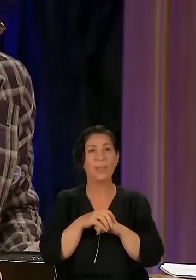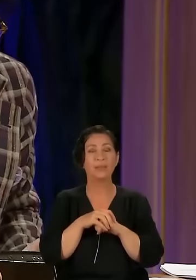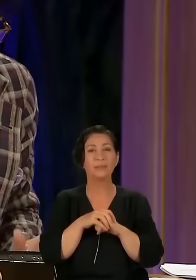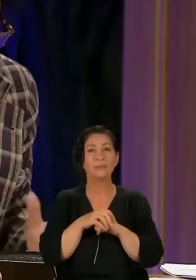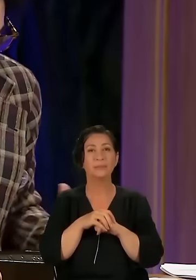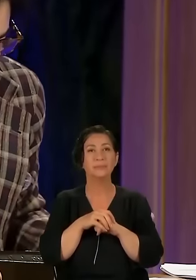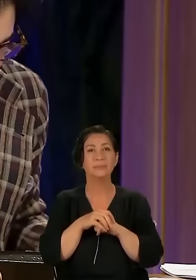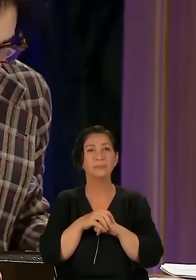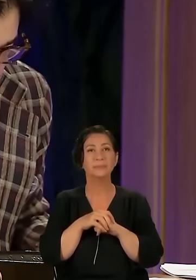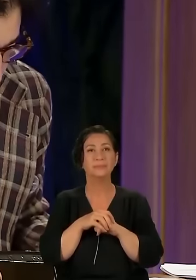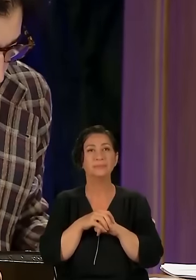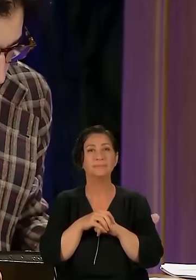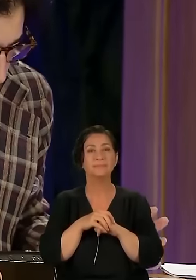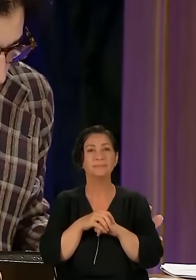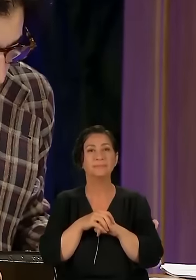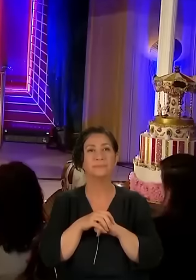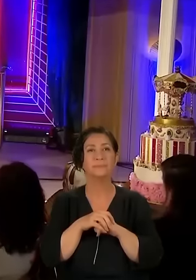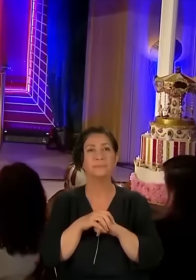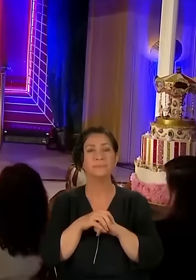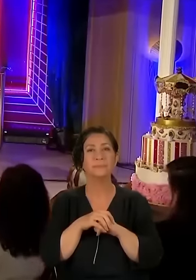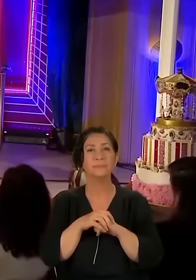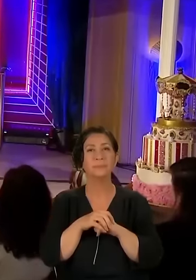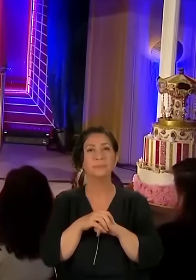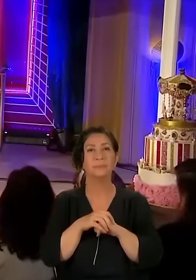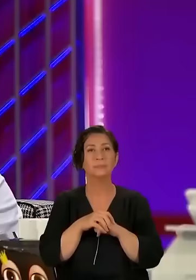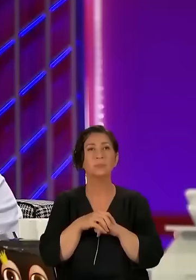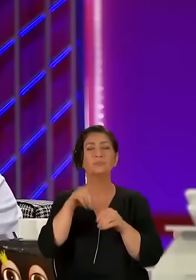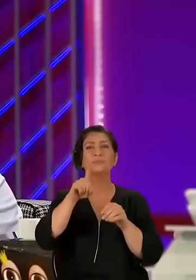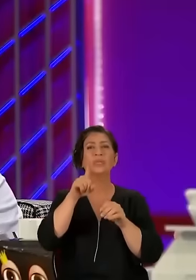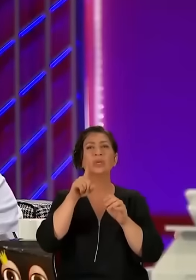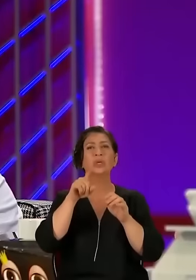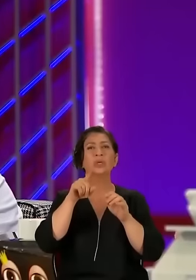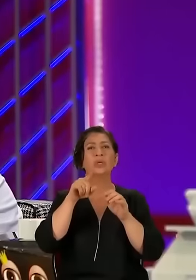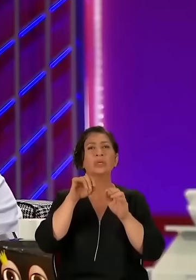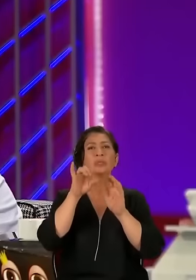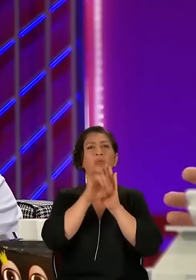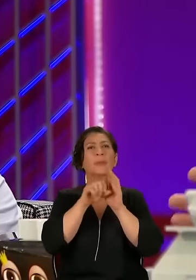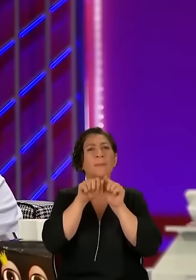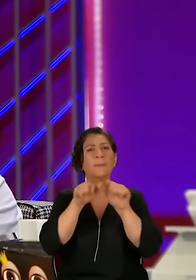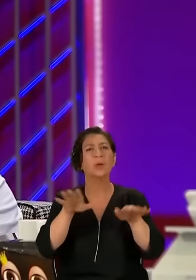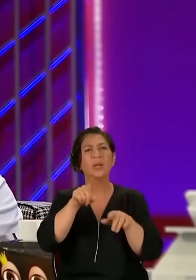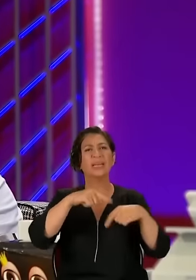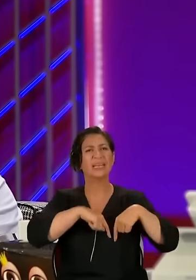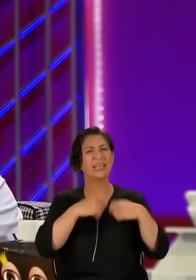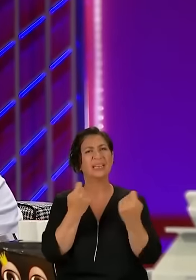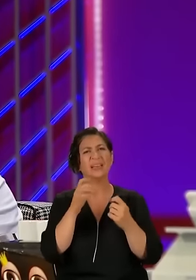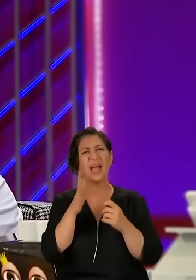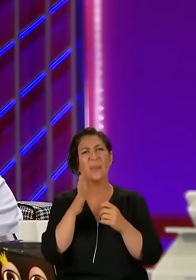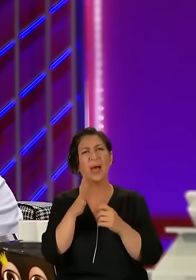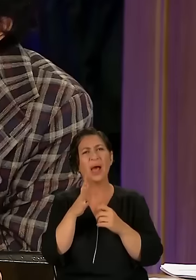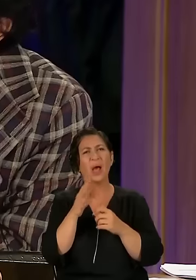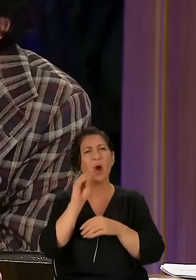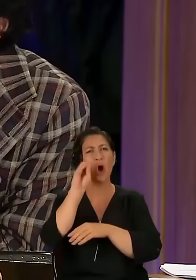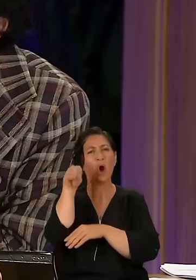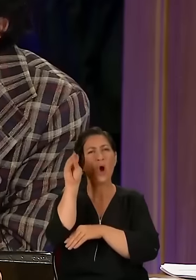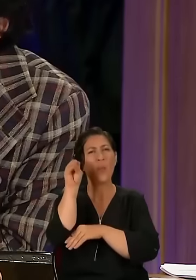bir şey yaptın. Bu sosyal medyada da yayınlandı. Sonra ona kırıldın galiba birazcık. Kobra